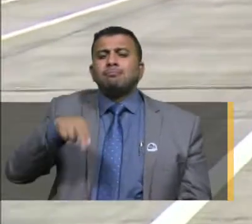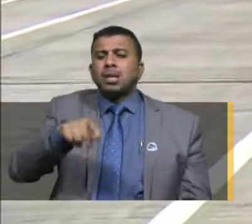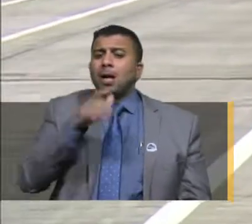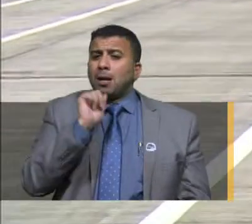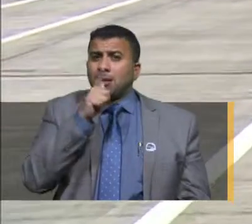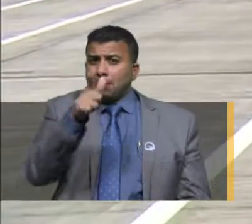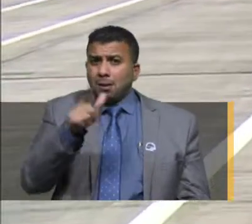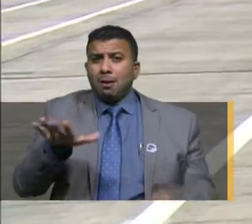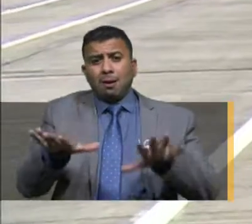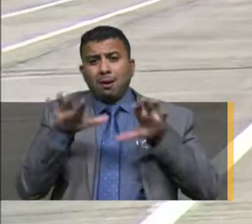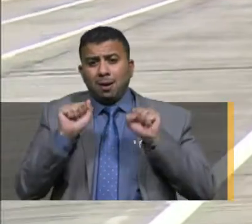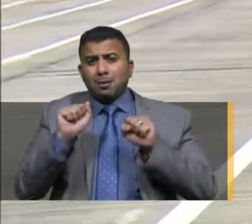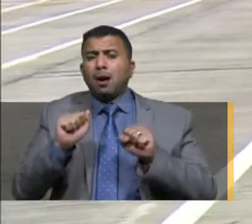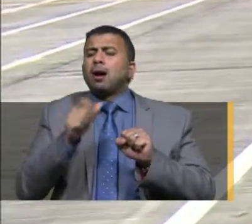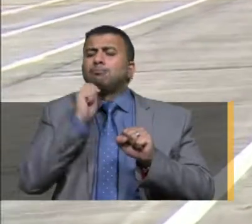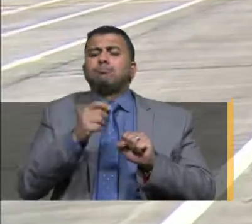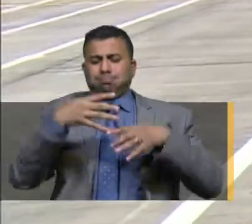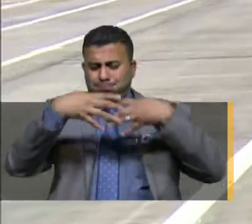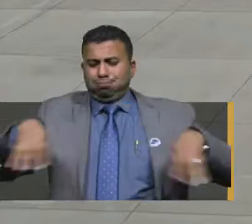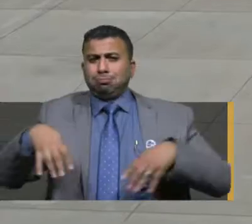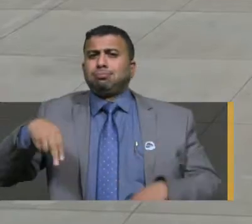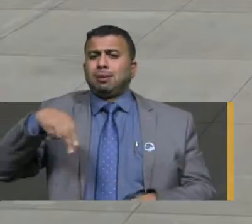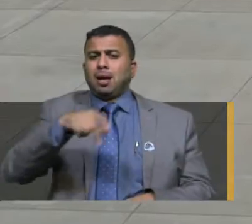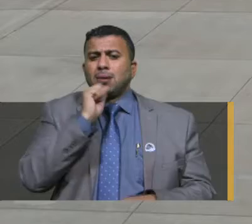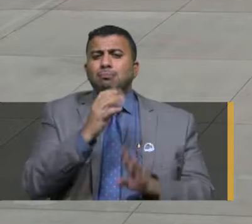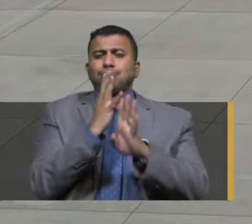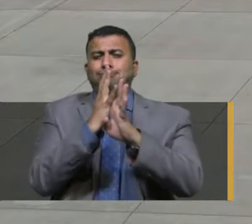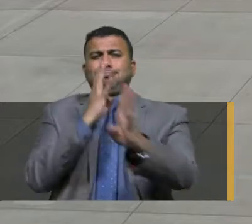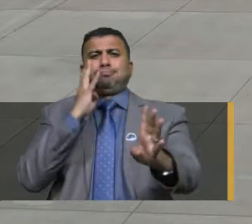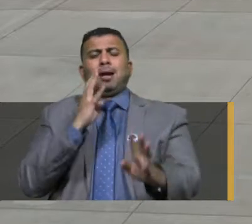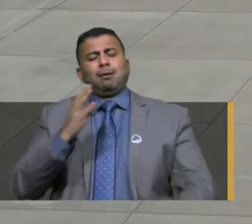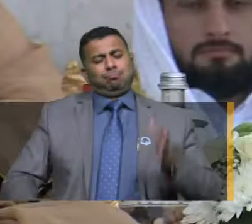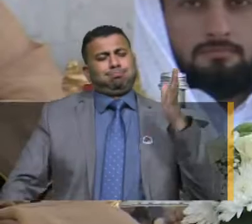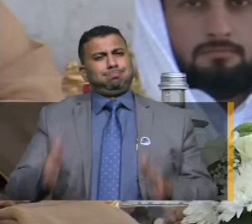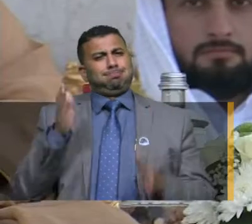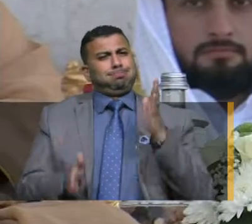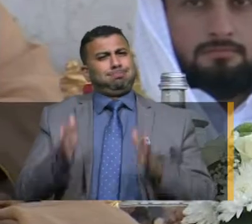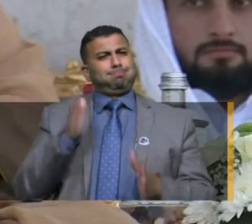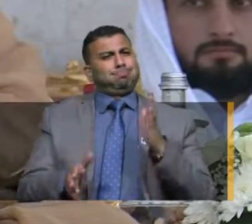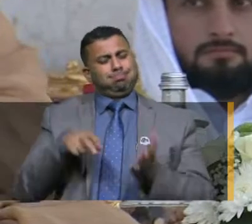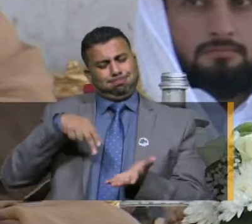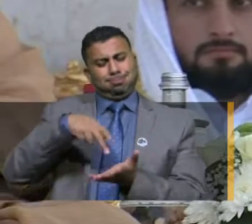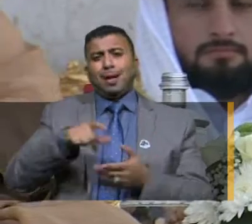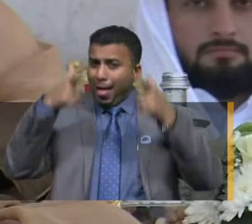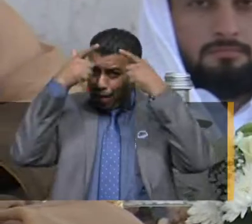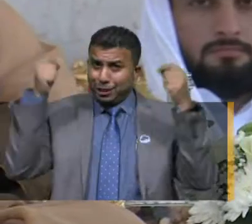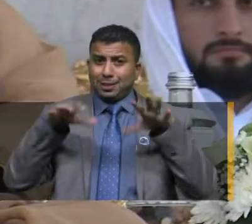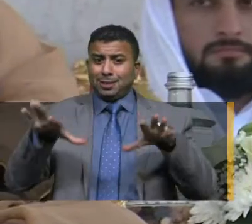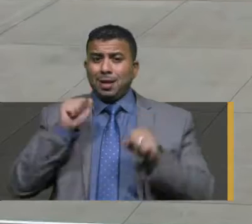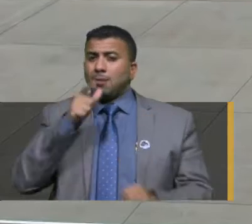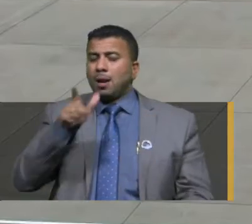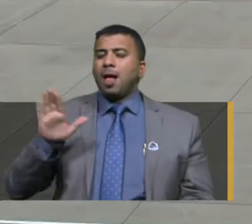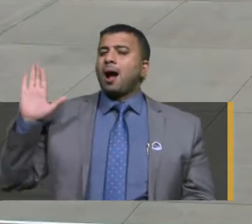الخريجون من أمام المنصة الرئيسية على هيئة استعراض عسكري ليؤدي بعدها الخريجون قسم